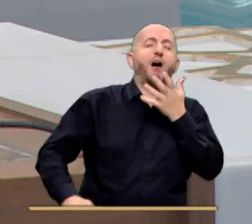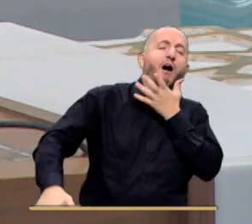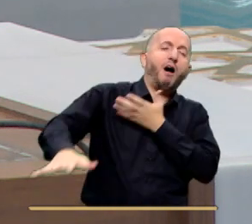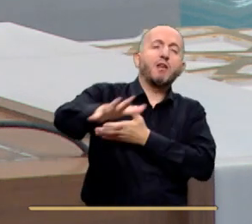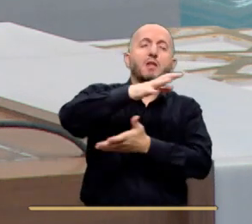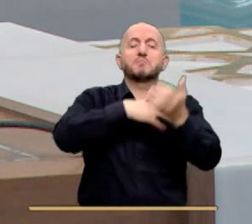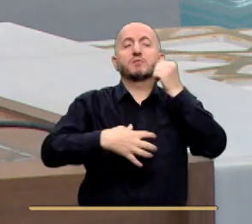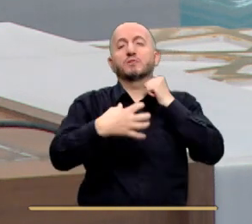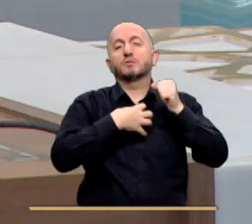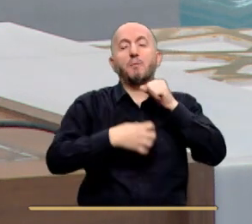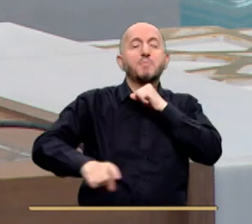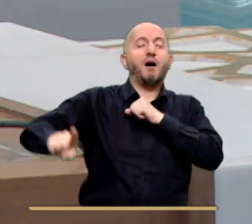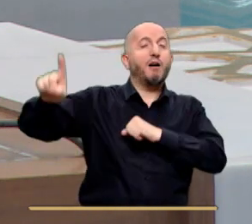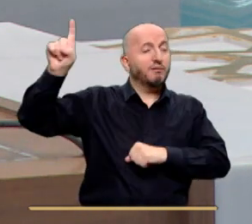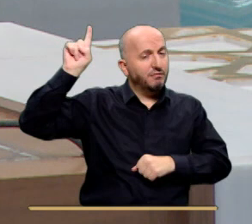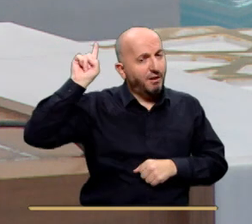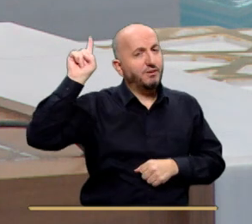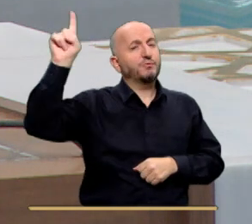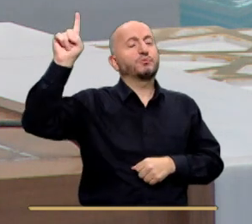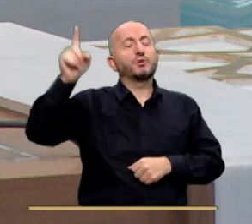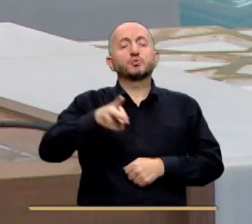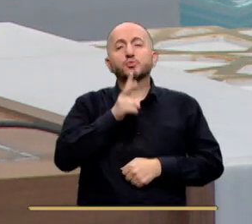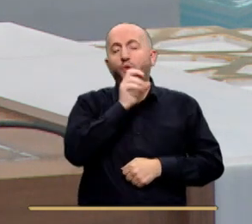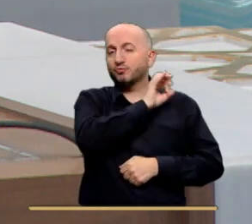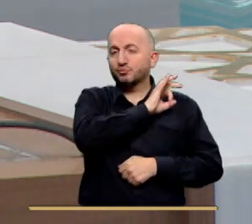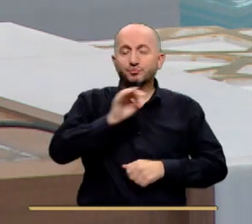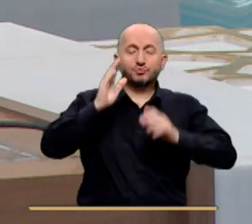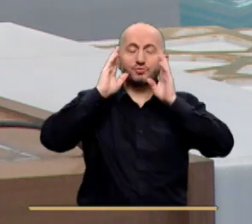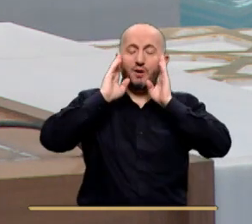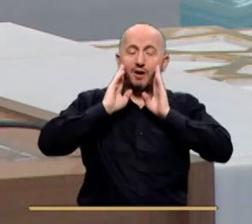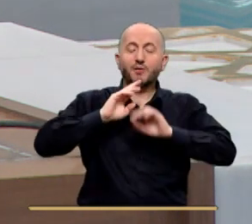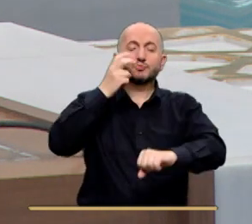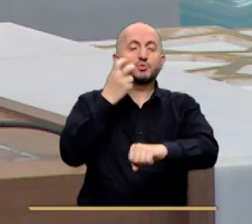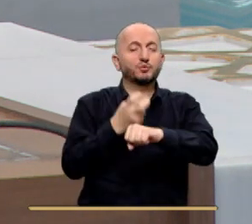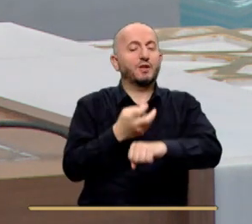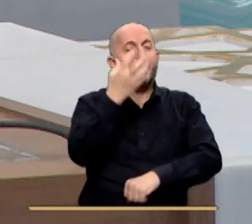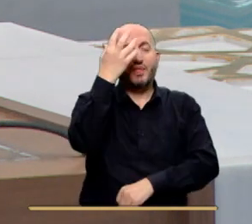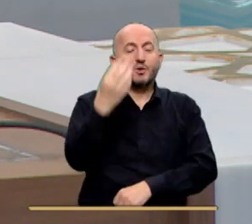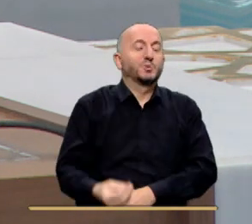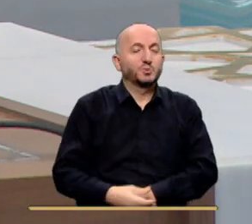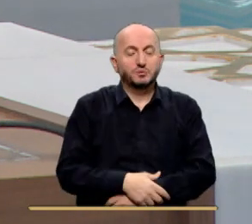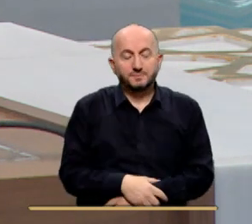alemlerin Rabbi Allah-u Zülcelal'e sonsuz hamdu senalar olsun.